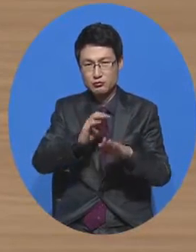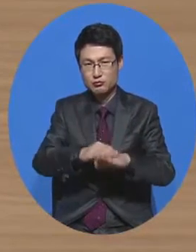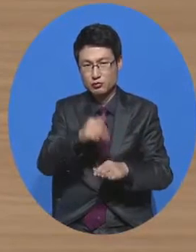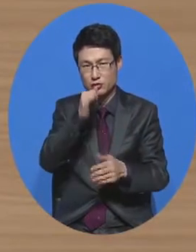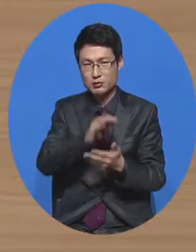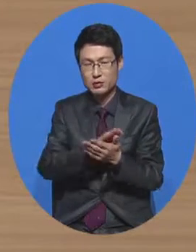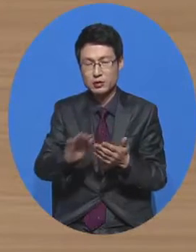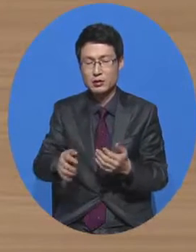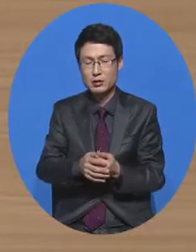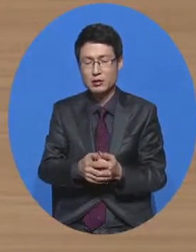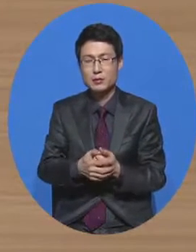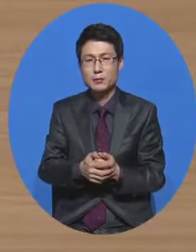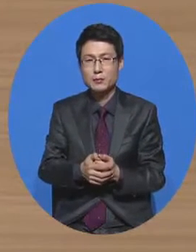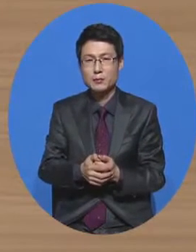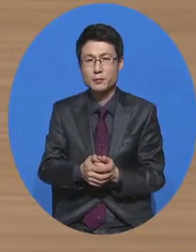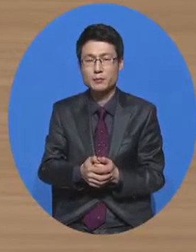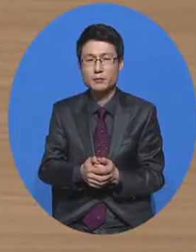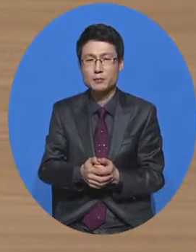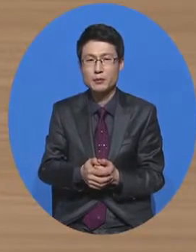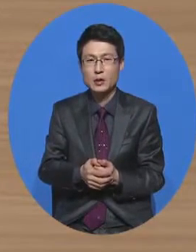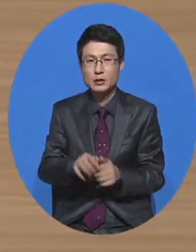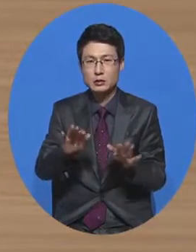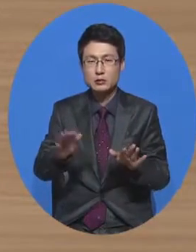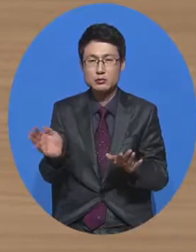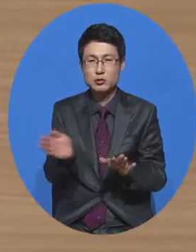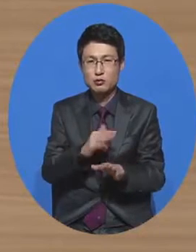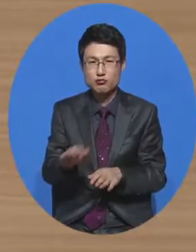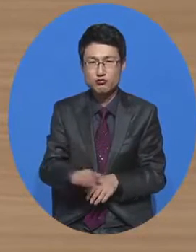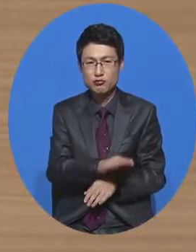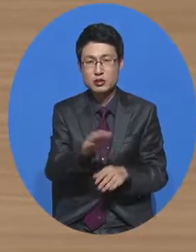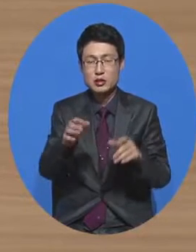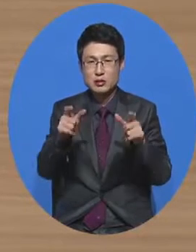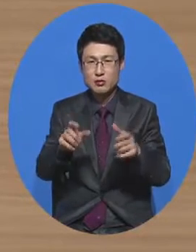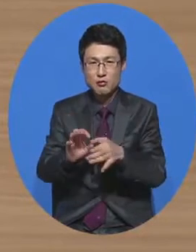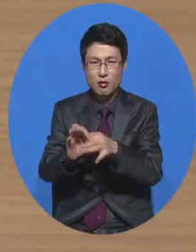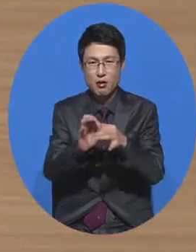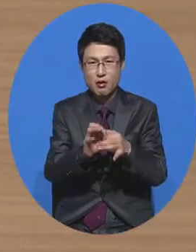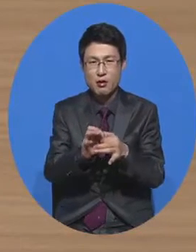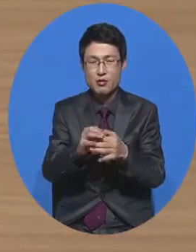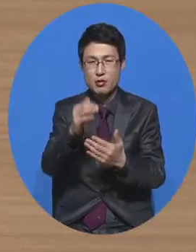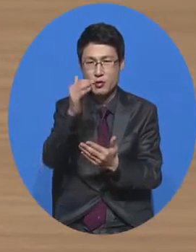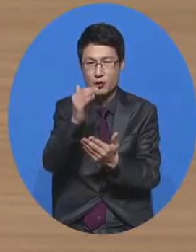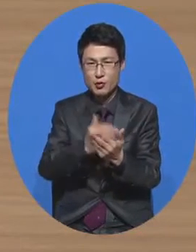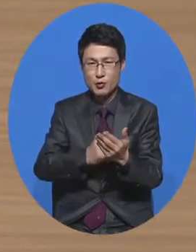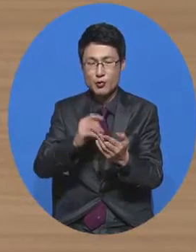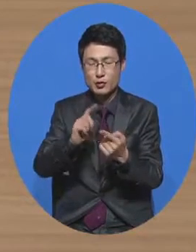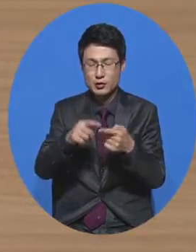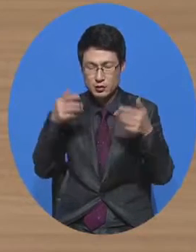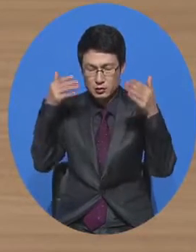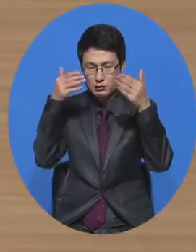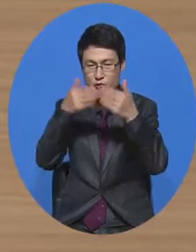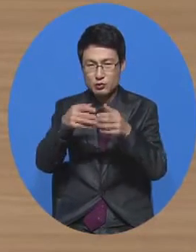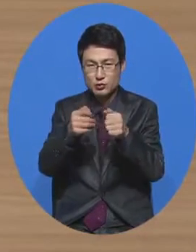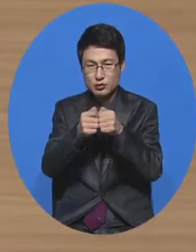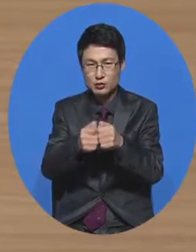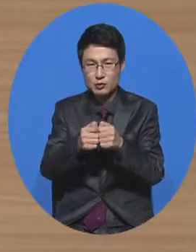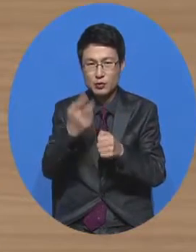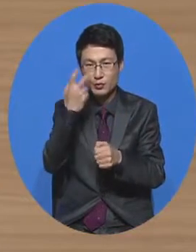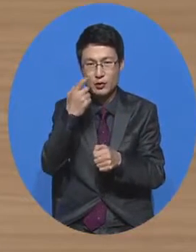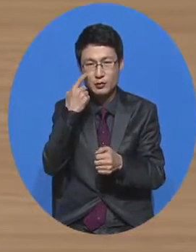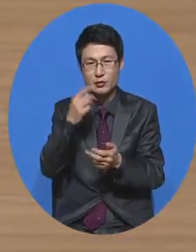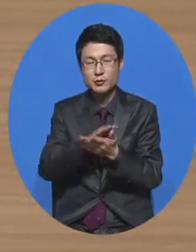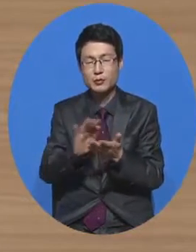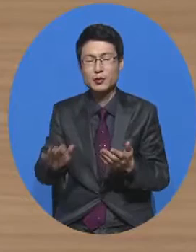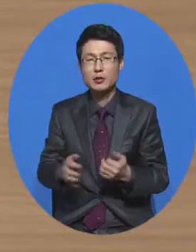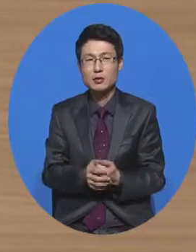얘기를 해주셨는데요 자 그럼 지금부터는 그 우리 지역과 관련된 부분들 특히 한번 중점적으로 점검해 보도록 하겠습니다